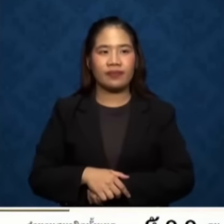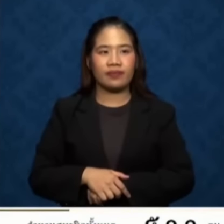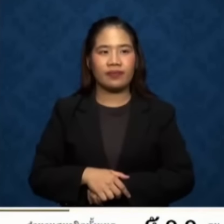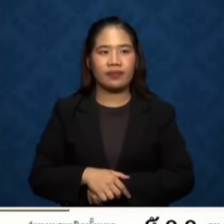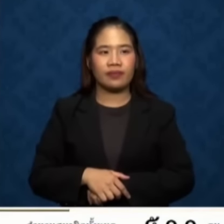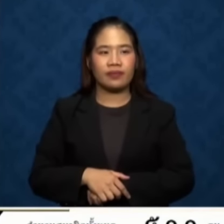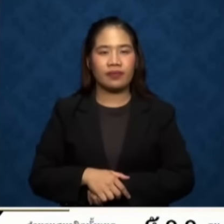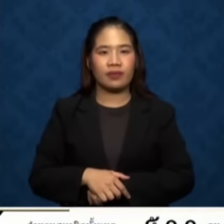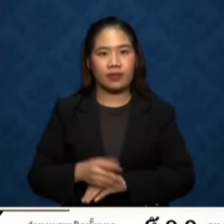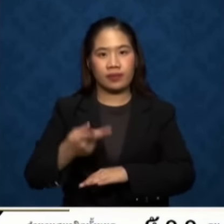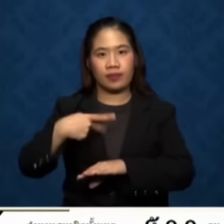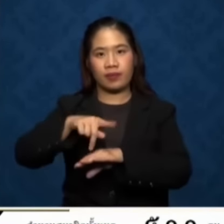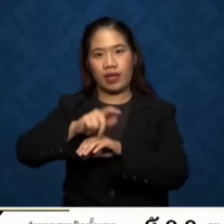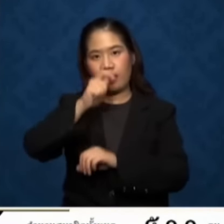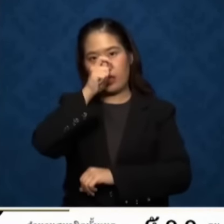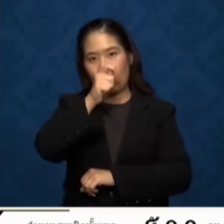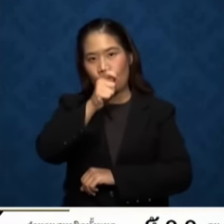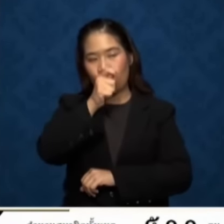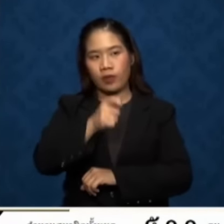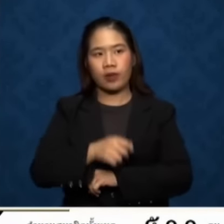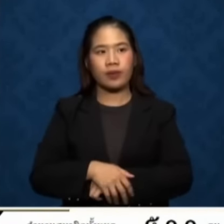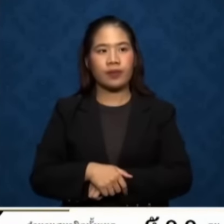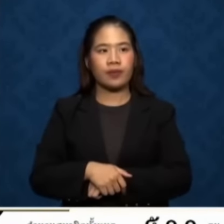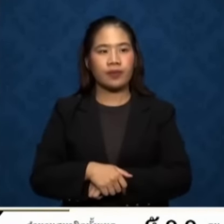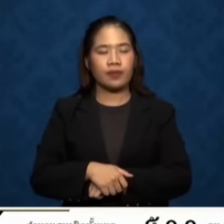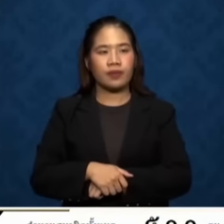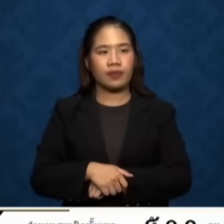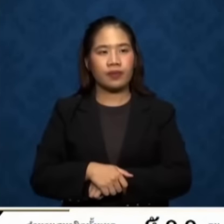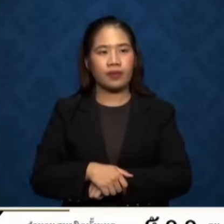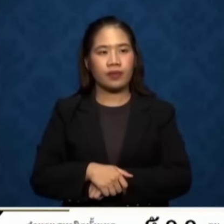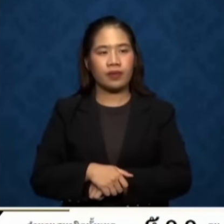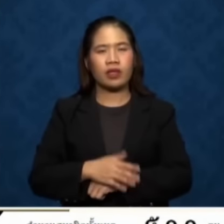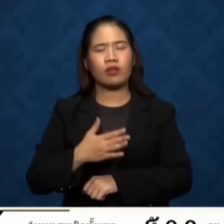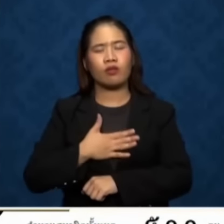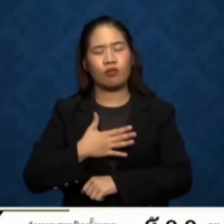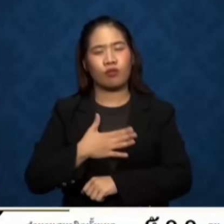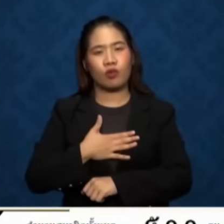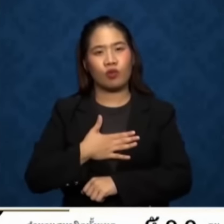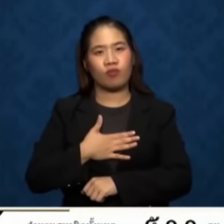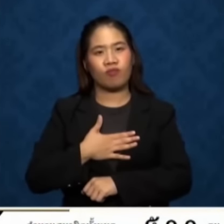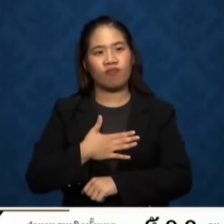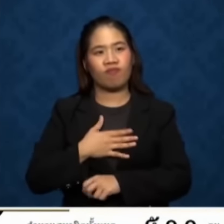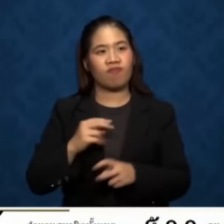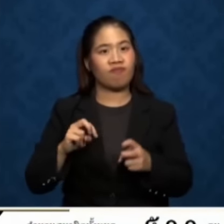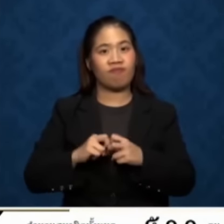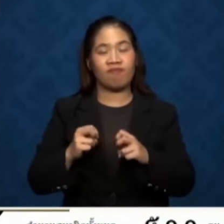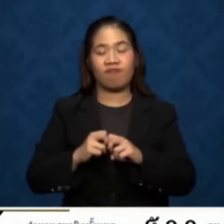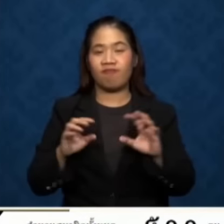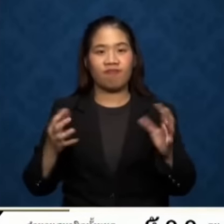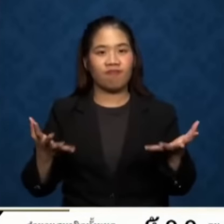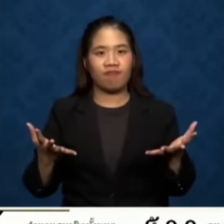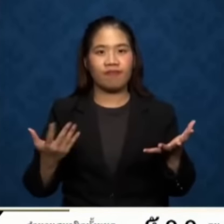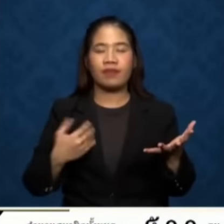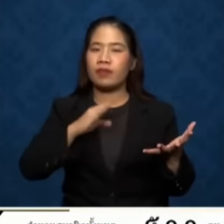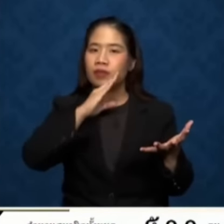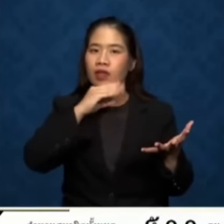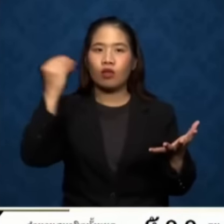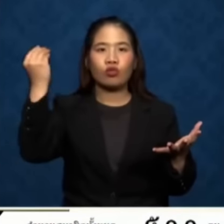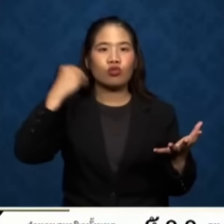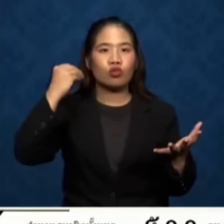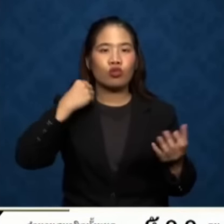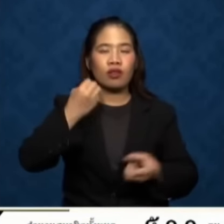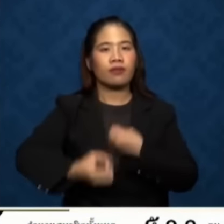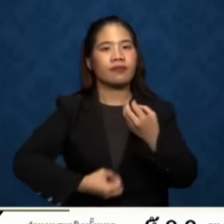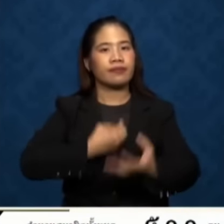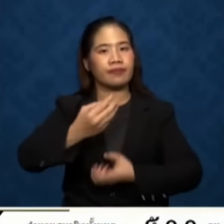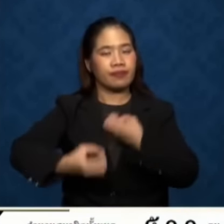ท่านประธานที่เคารพครับอันนี้คือผมไม่ได้มีอะไรว่าพอทุกท่านอภิปราย